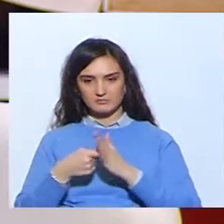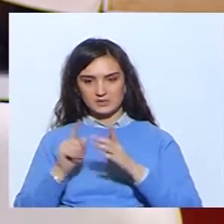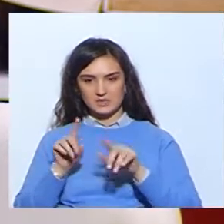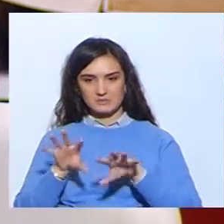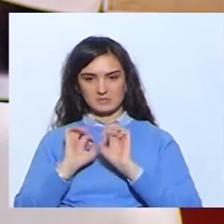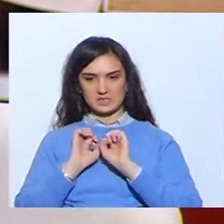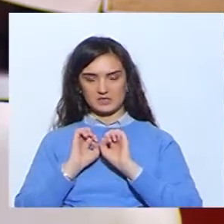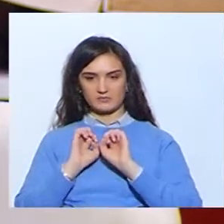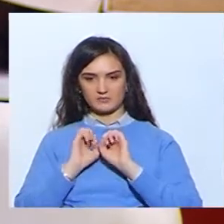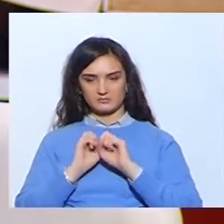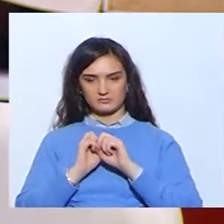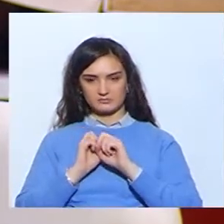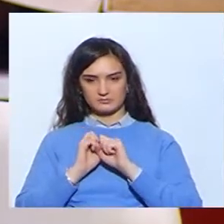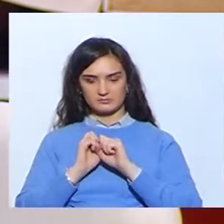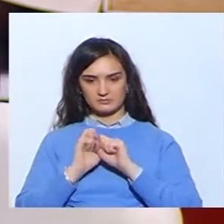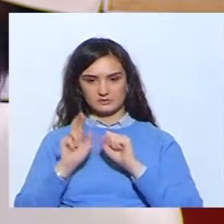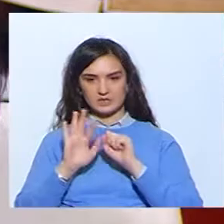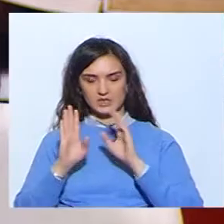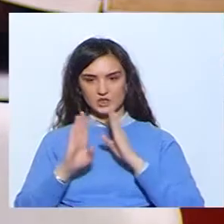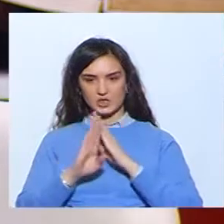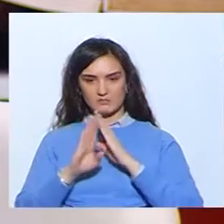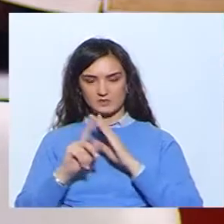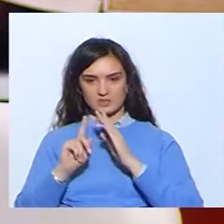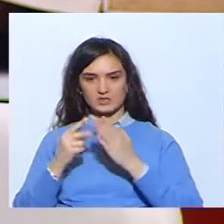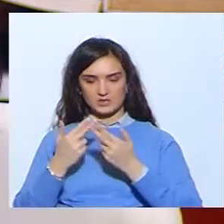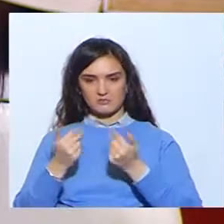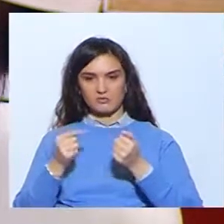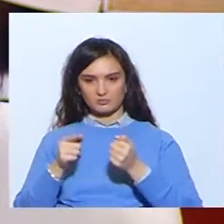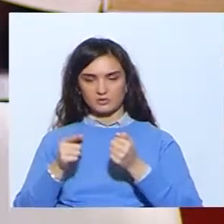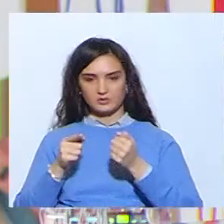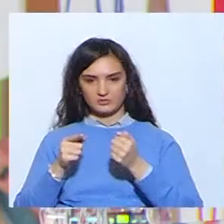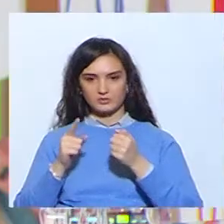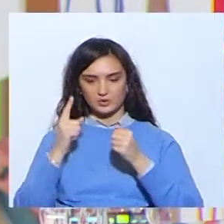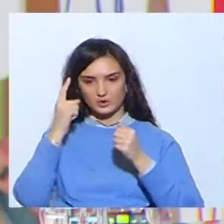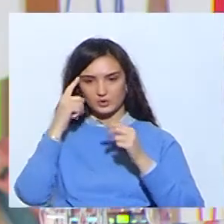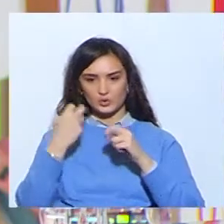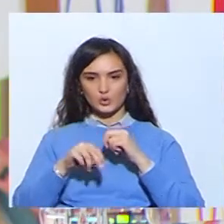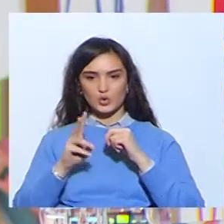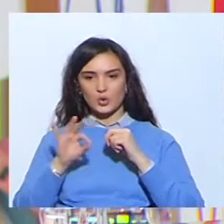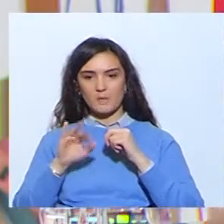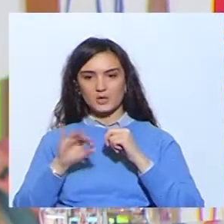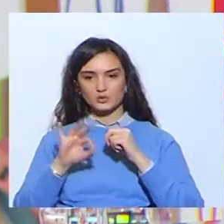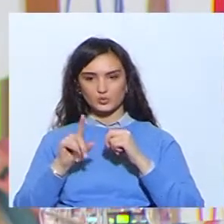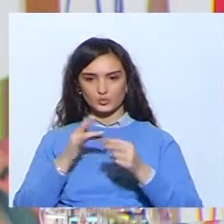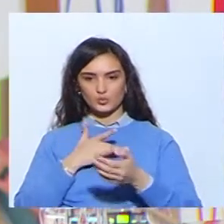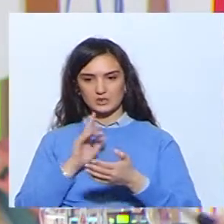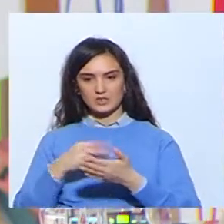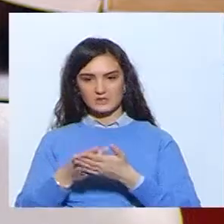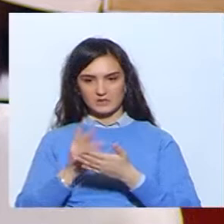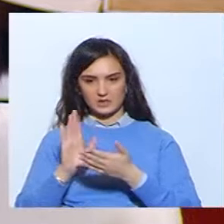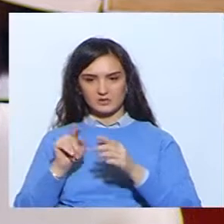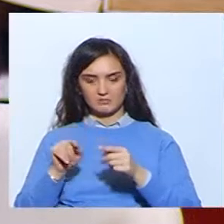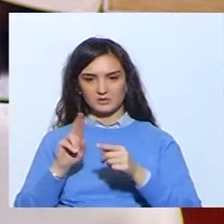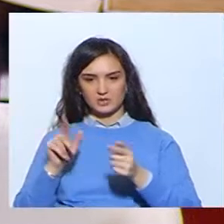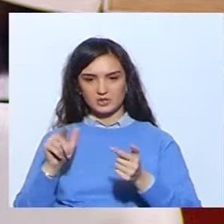მიიკრავს ჰემოგლობინი, ნახშირბადის მონოქსიდს და არა ჟანგბადს, რაც თავისთავად კომატოზურ მდგომარეობამდე მიიყვანს პაციენტს, ანუ გულის წასვლა დაფიქსირდება